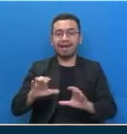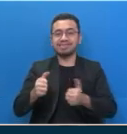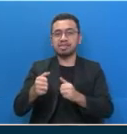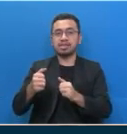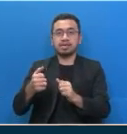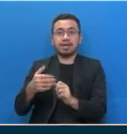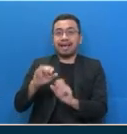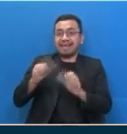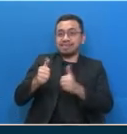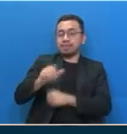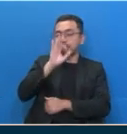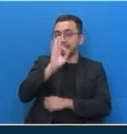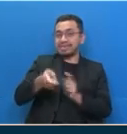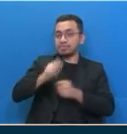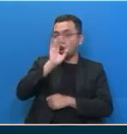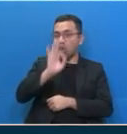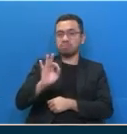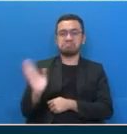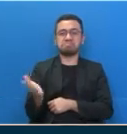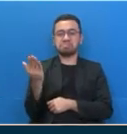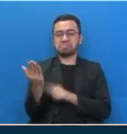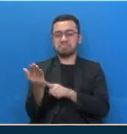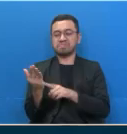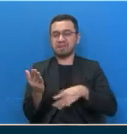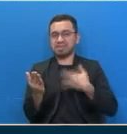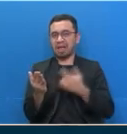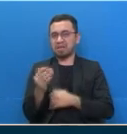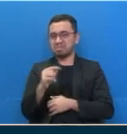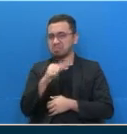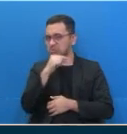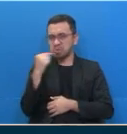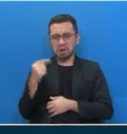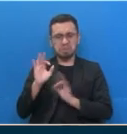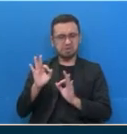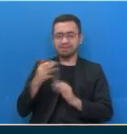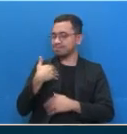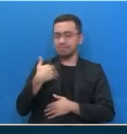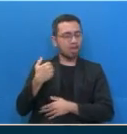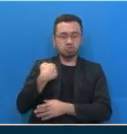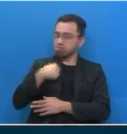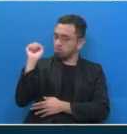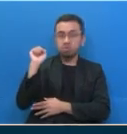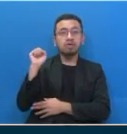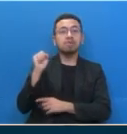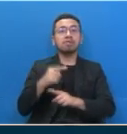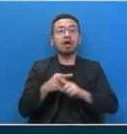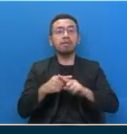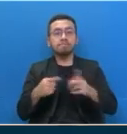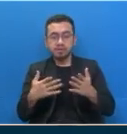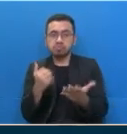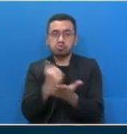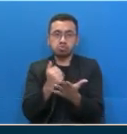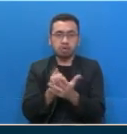nilai akurasi pemeriksaan poligraf ini ambang bawahnya mencapai 93%. Nah, tadi saya sampaikan ada 4 ahli yang diperiksa secara